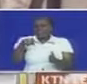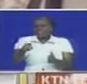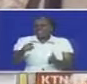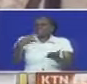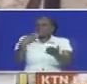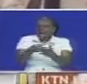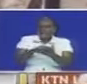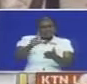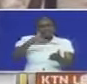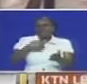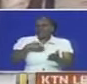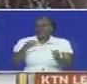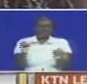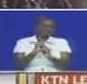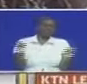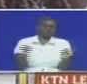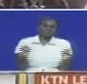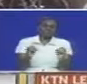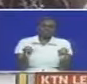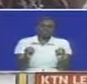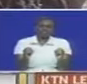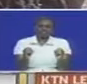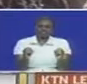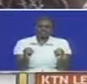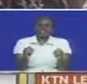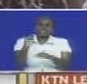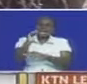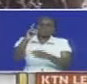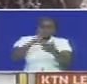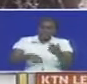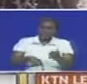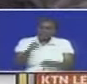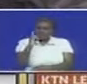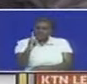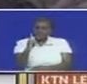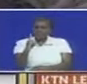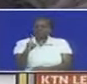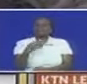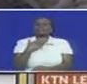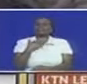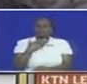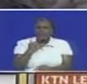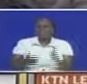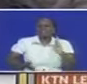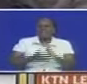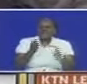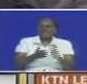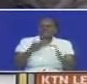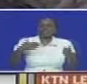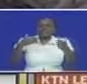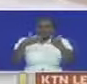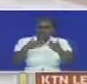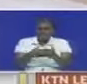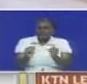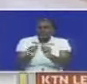za matibabu baada ya mkasa kama huu ni changamoto. Na ombi lao ni moja tu, kutaka hatua za dharura kuchukuliwa ili kuwanusuru